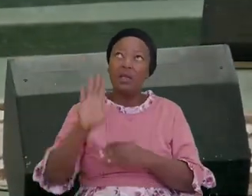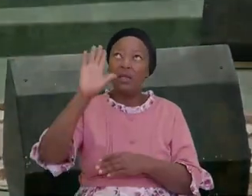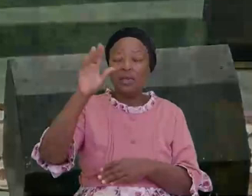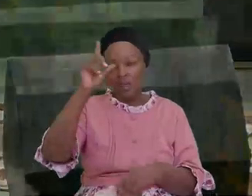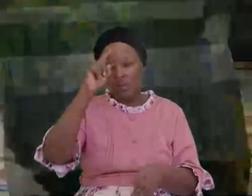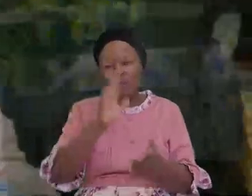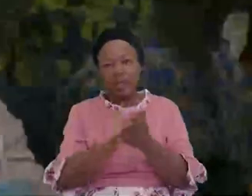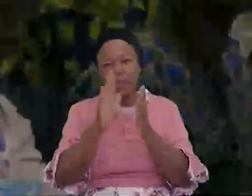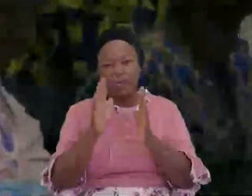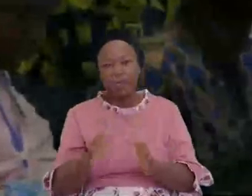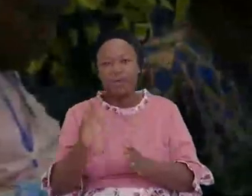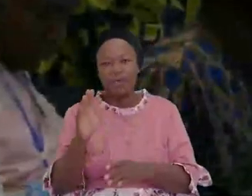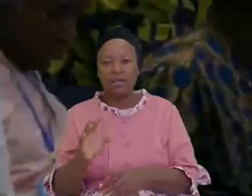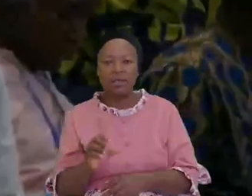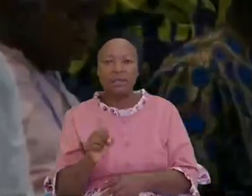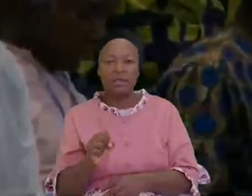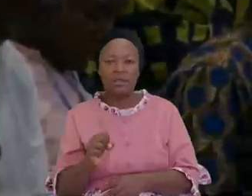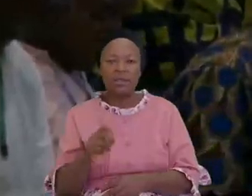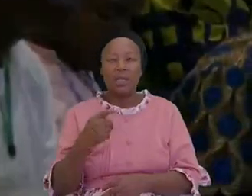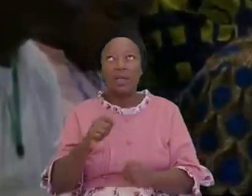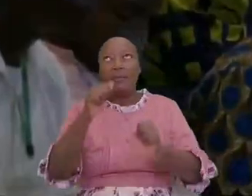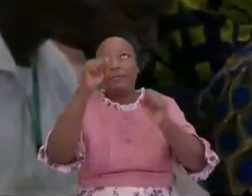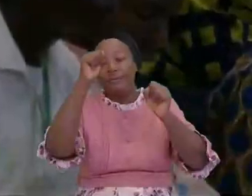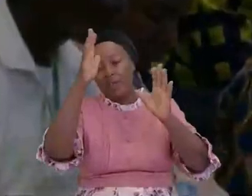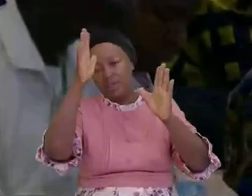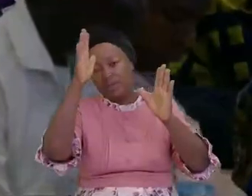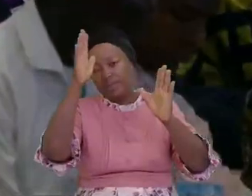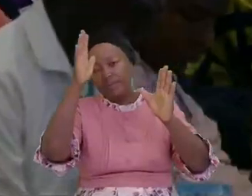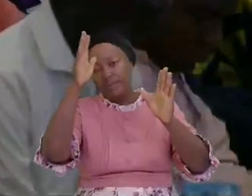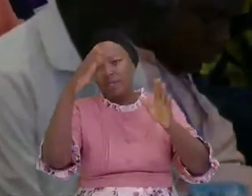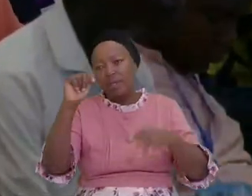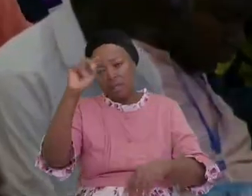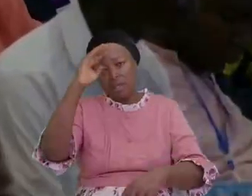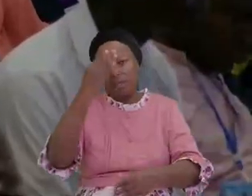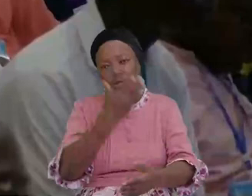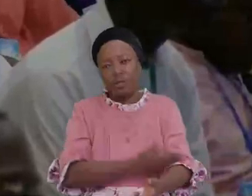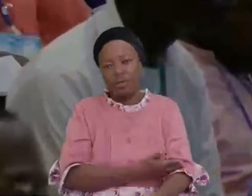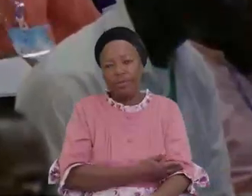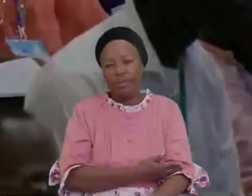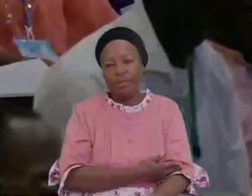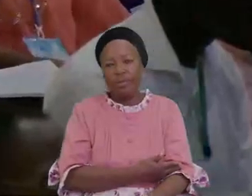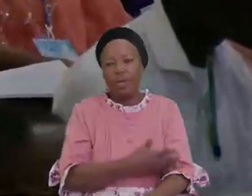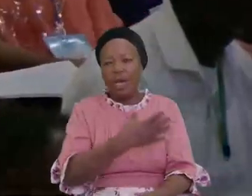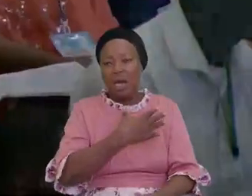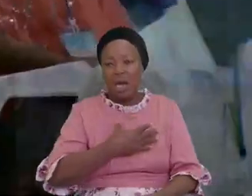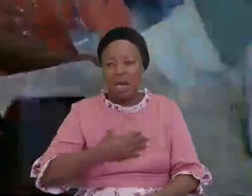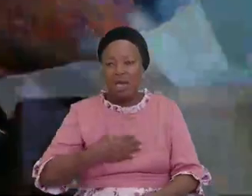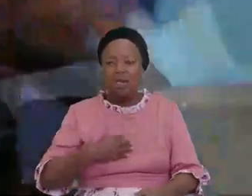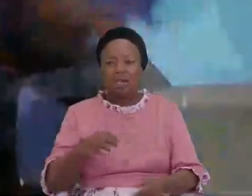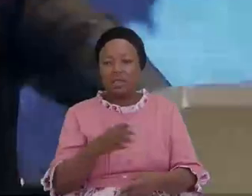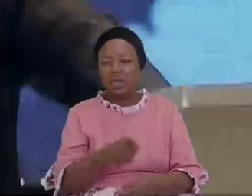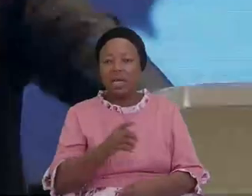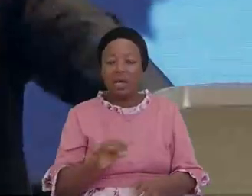Dans ses seins, le Père, le Fils sont